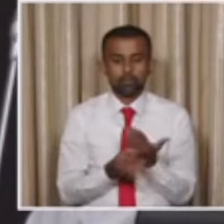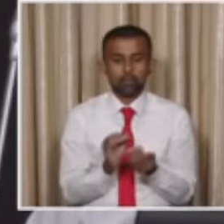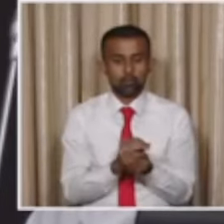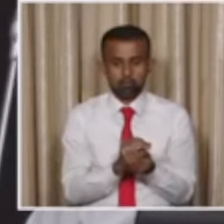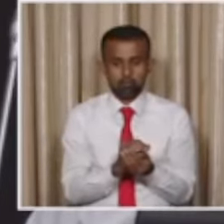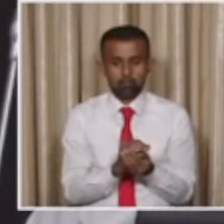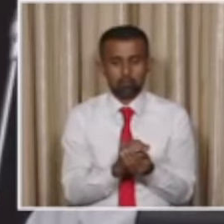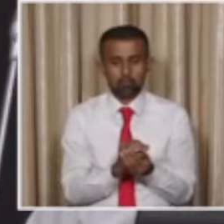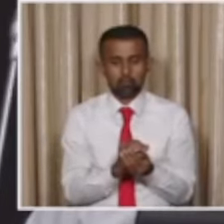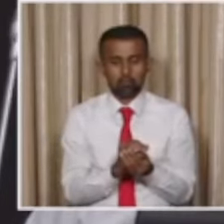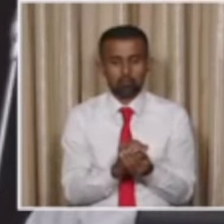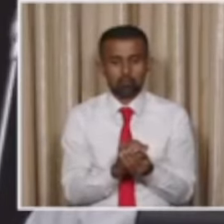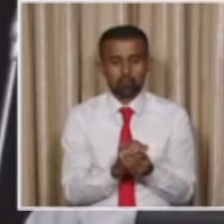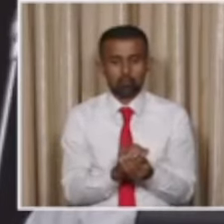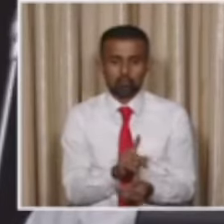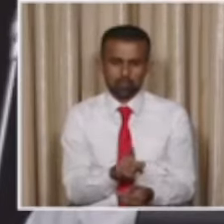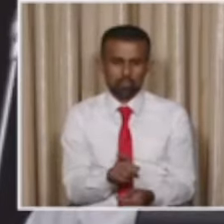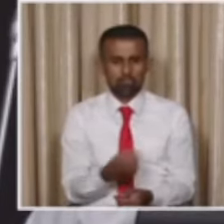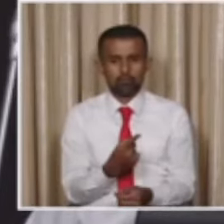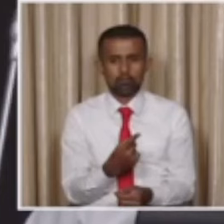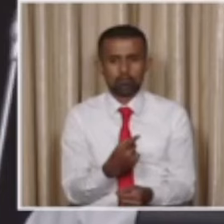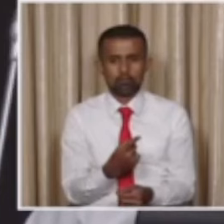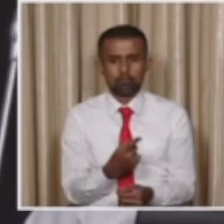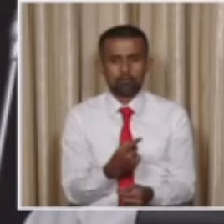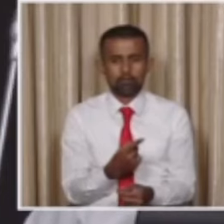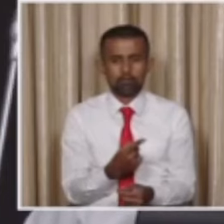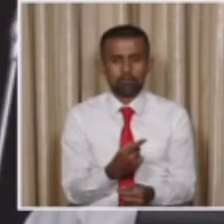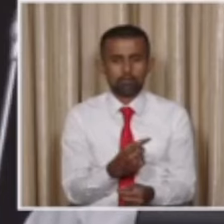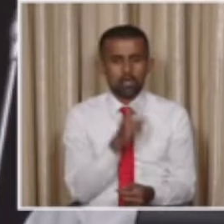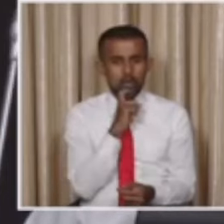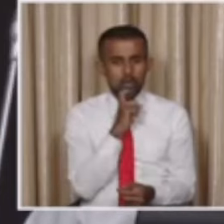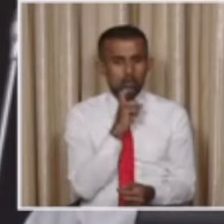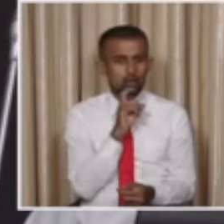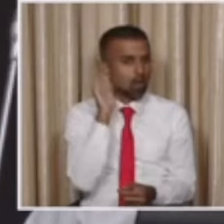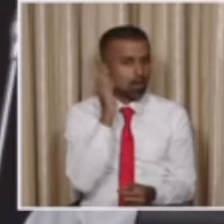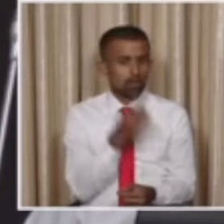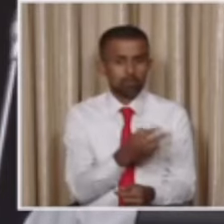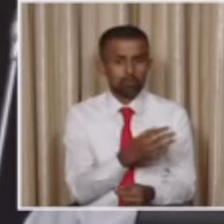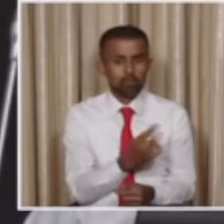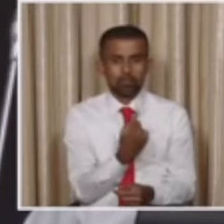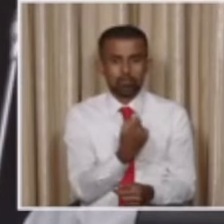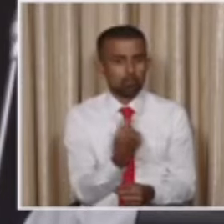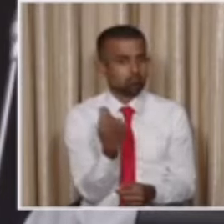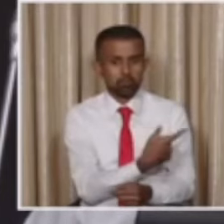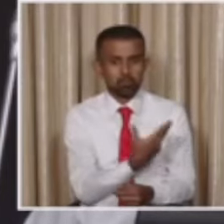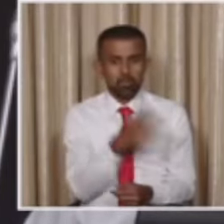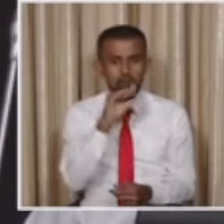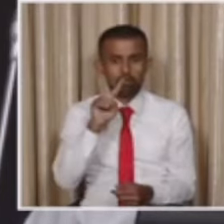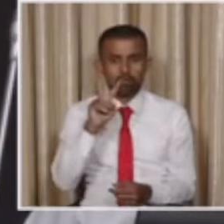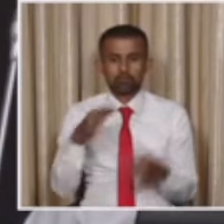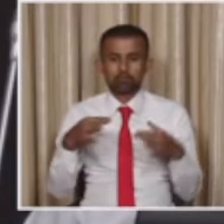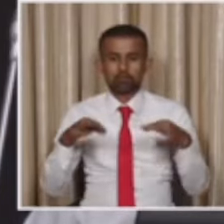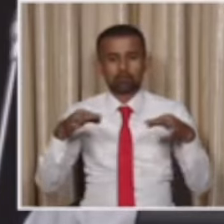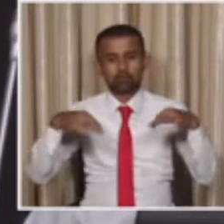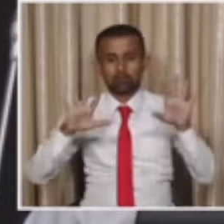ගැනීම. ඒ දිනේම, ඒ කියන්නේ නඩු අහන දිනේ 1000ක් ගෙවන්න නැත්නම් හවස දෙකට නිදහස් කරන්න.